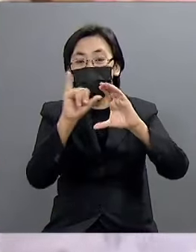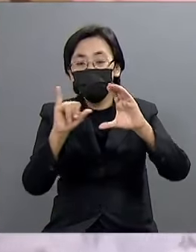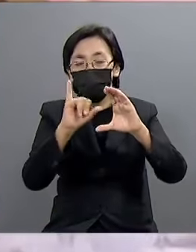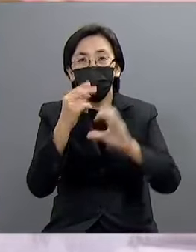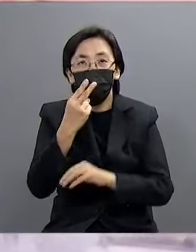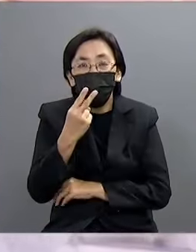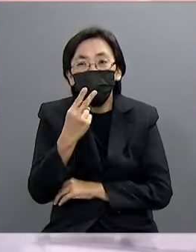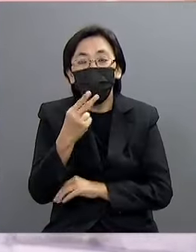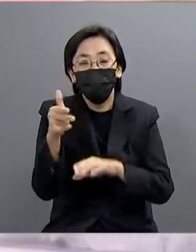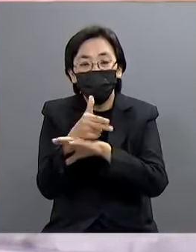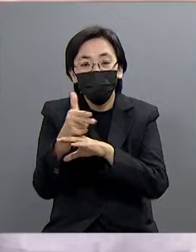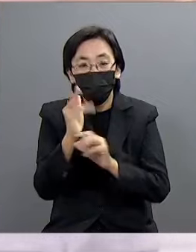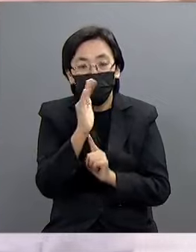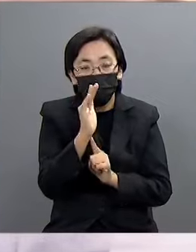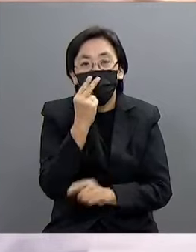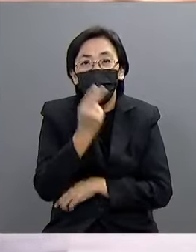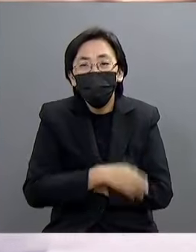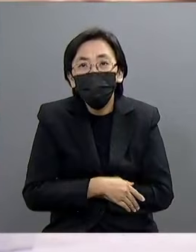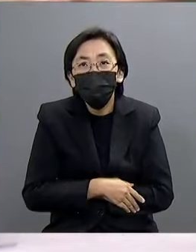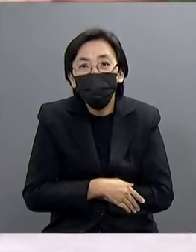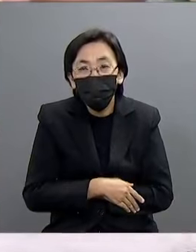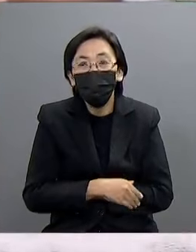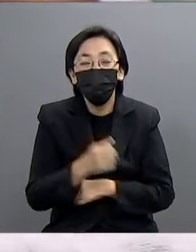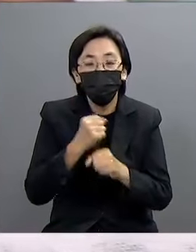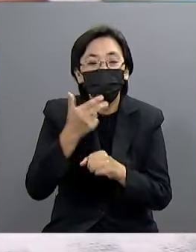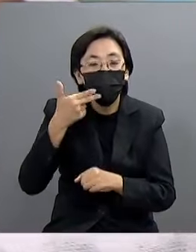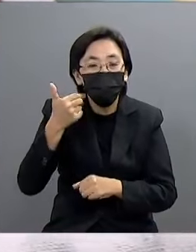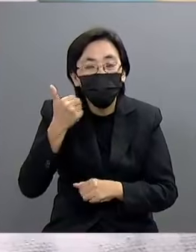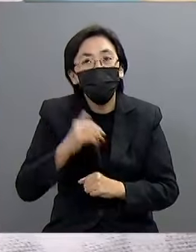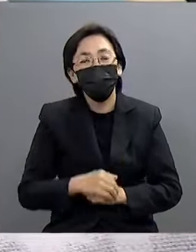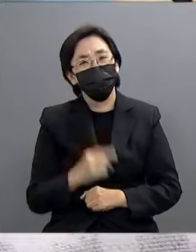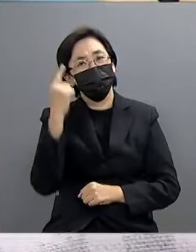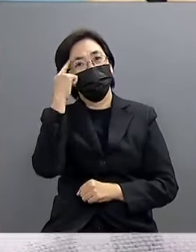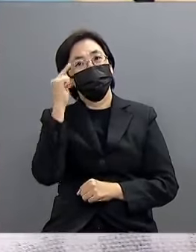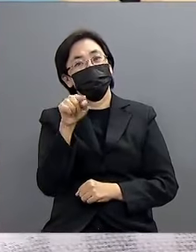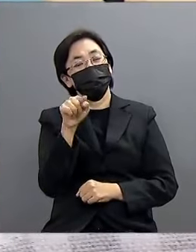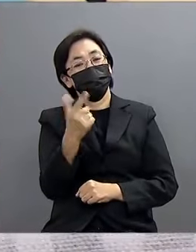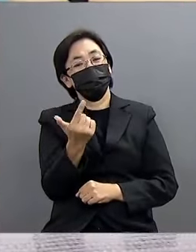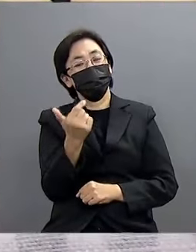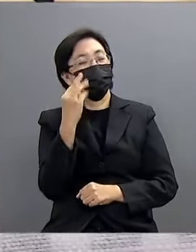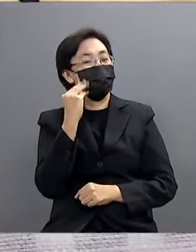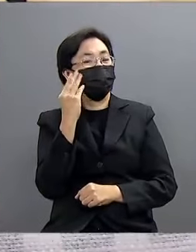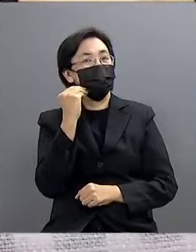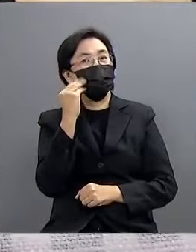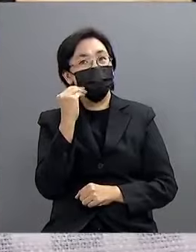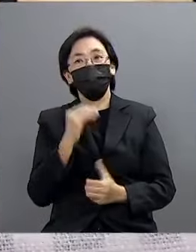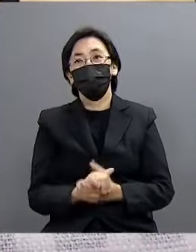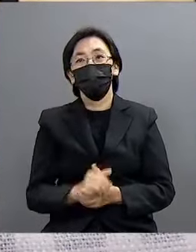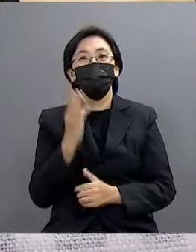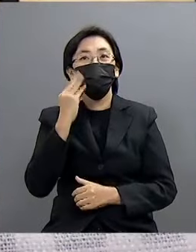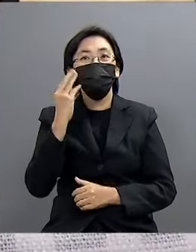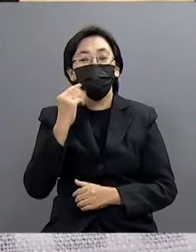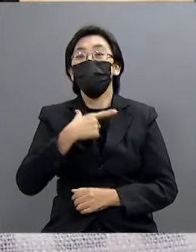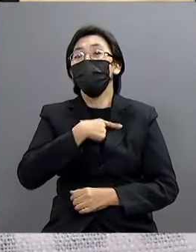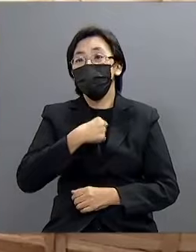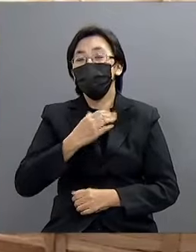ำเทียนหอมขึ้นมาพอดีแล้วทำเป็นรูปขนมเบนก็เลยรู้สึกว่าเฮ้ยมันน่ารักมากก็เลยเหมือนแบบเกิดจากความชอบแล้วก็เราก็เลย